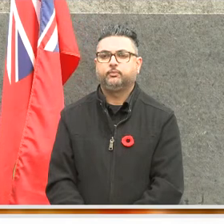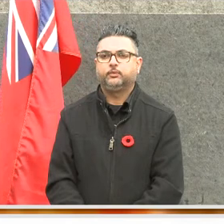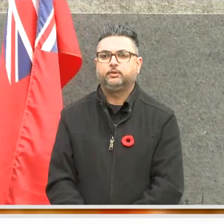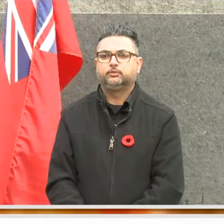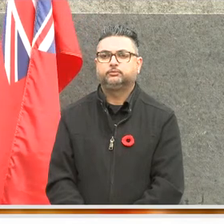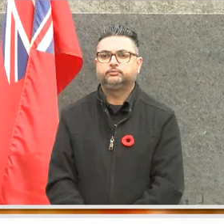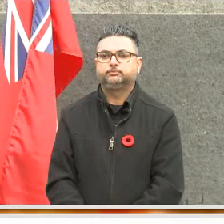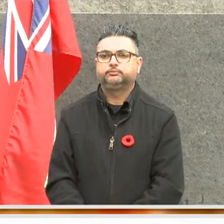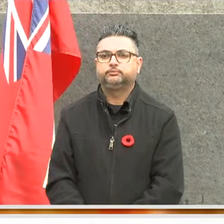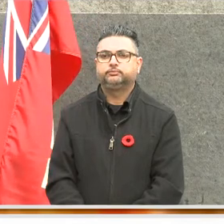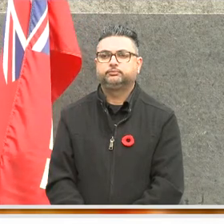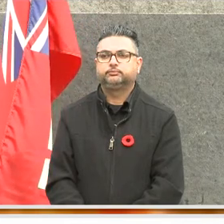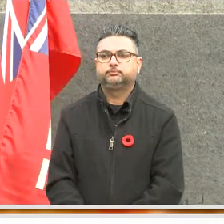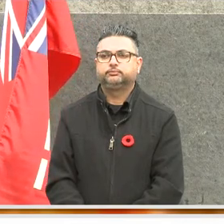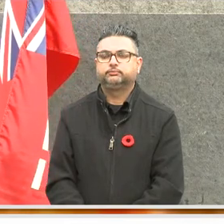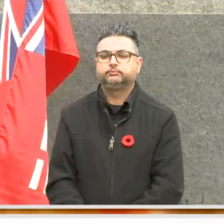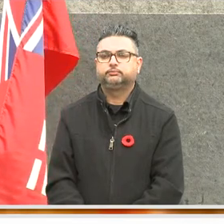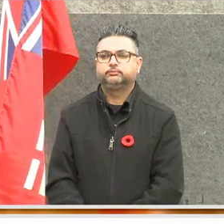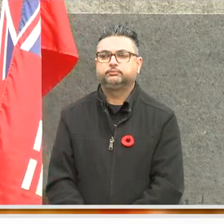coquelicots de cimetière flamand.